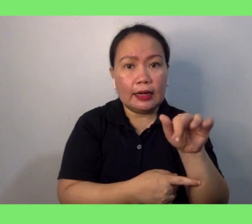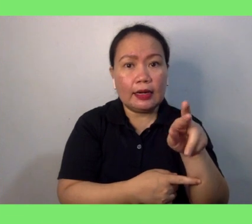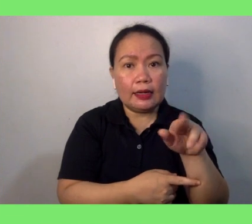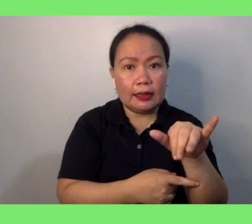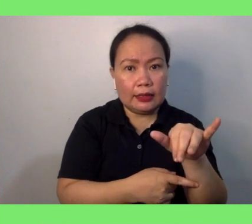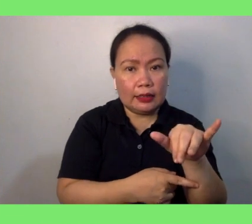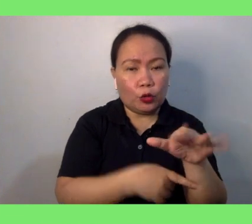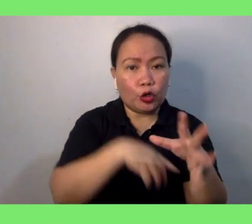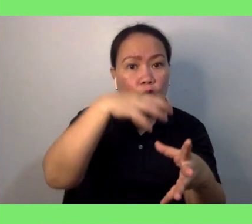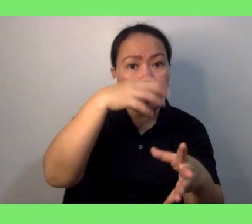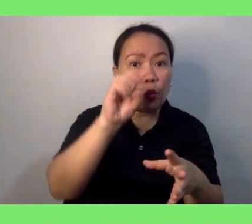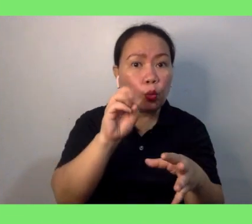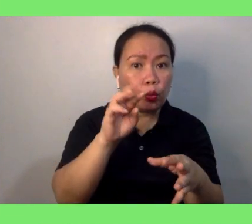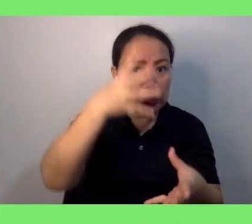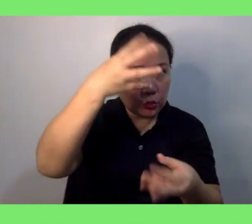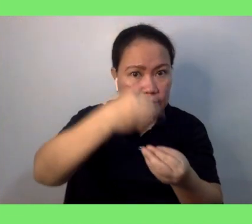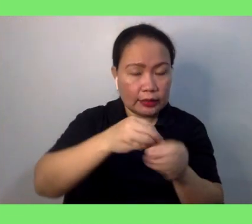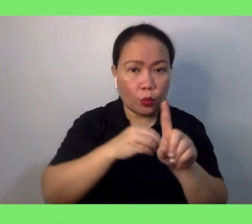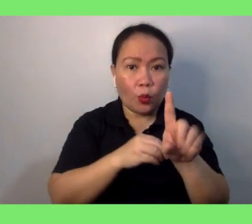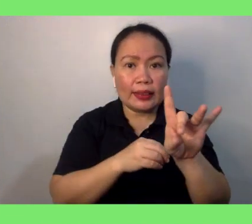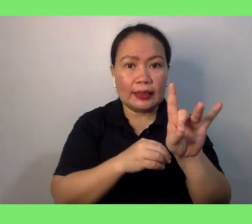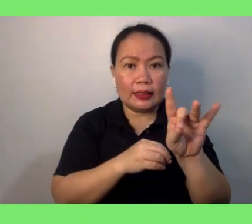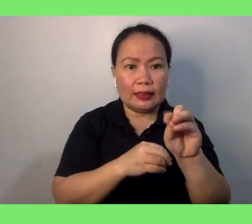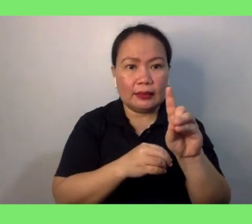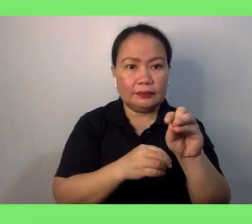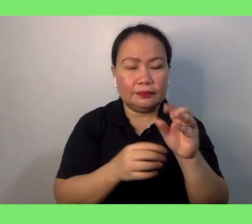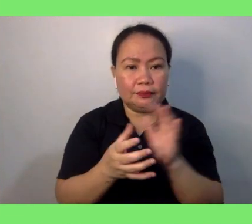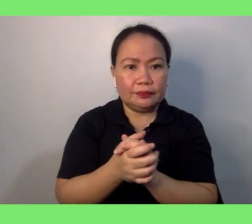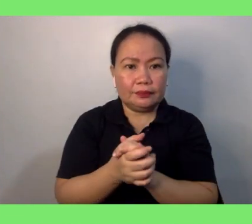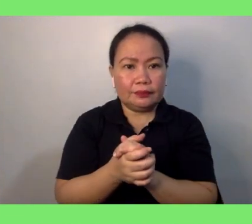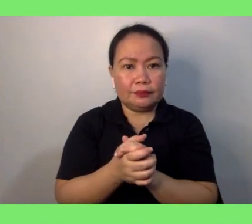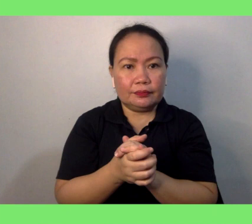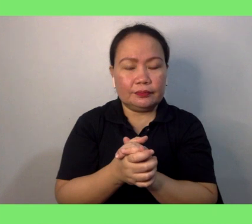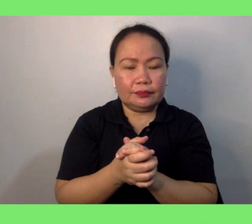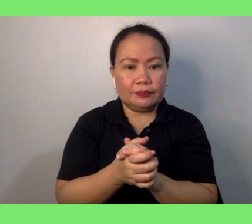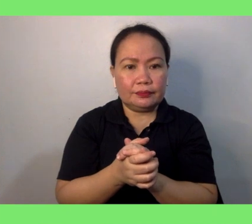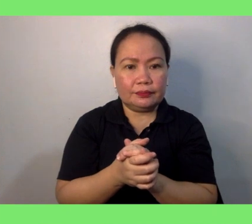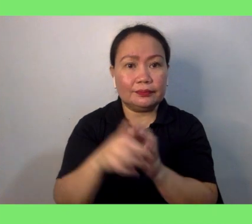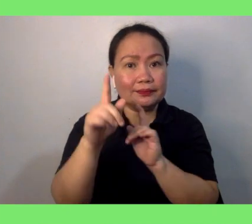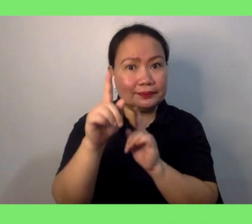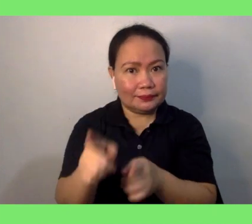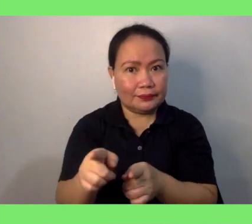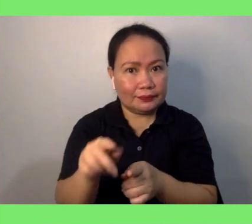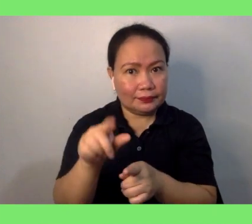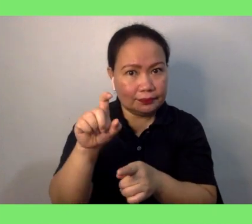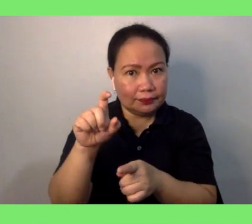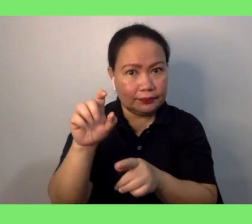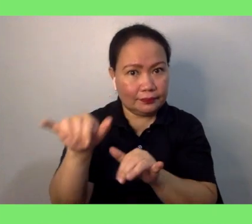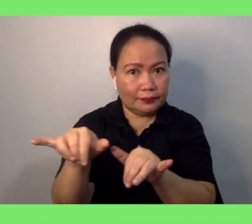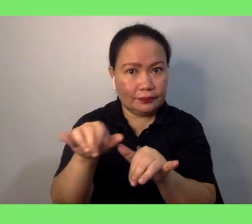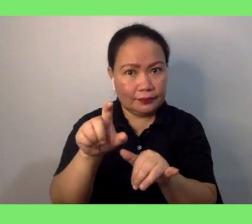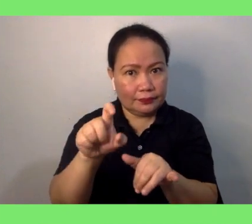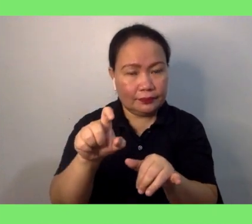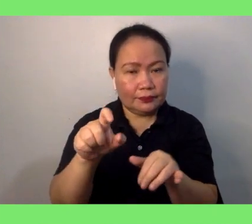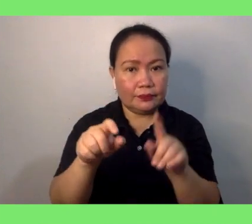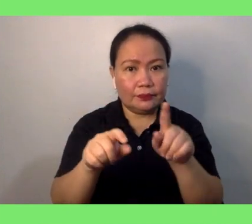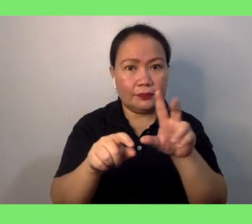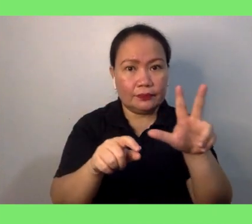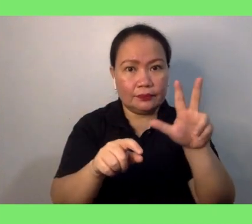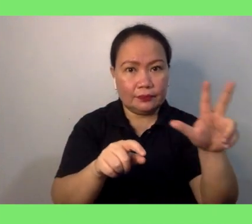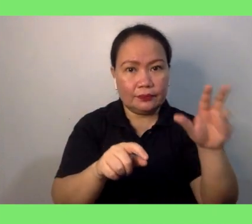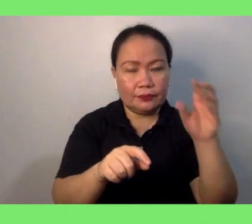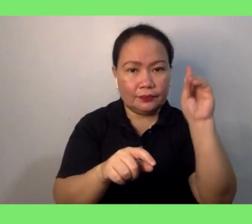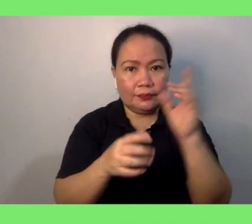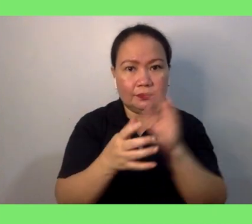dapat 180. So, therefore, your angle x is 133 degrees.